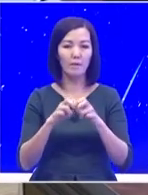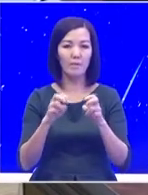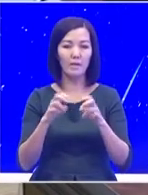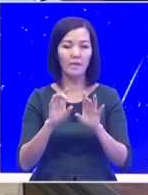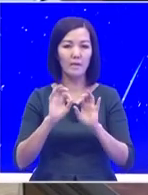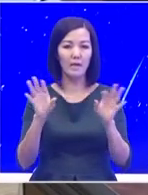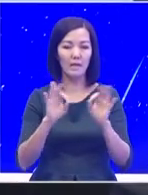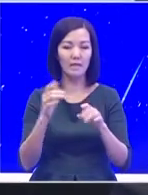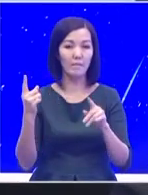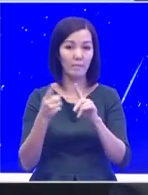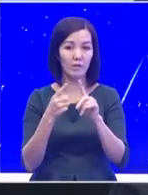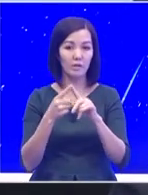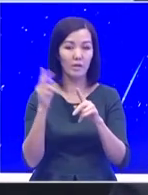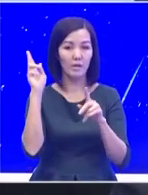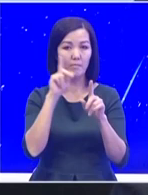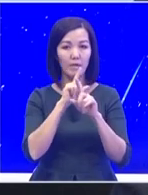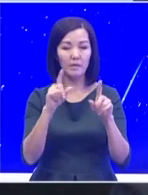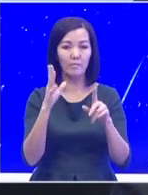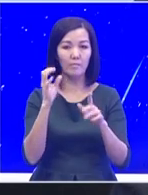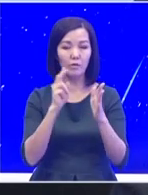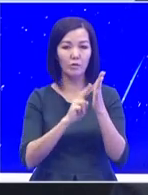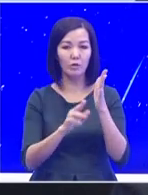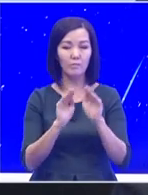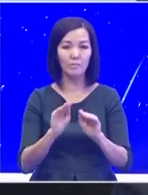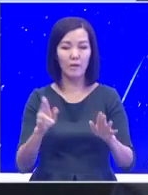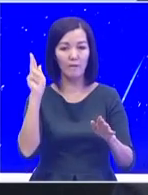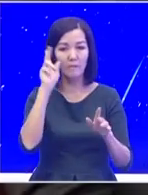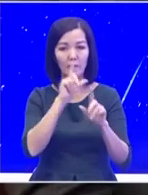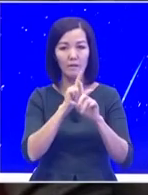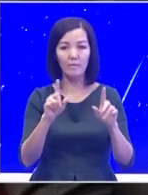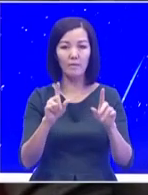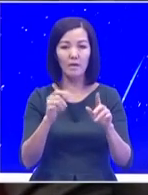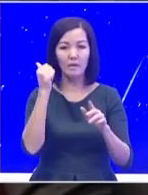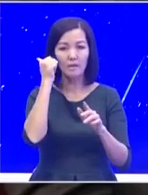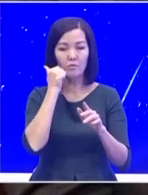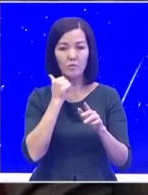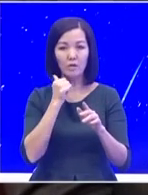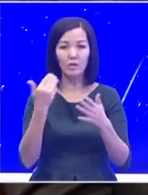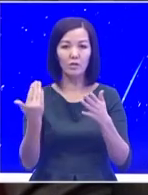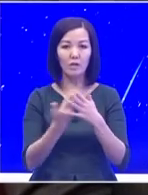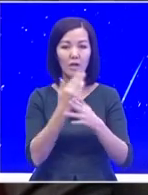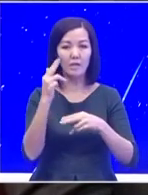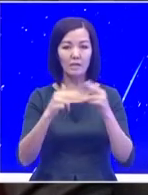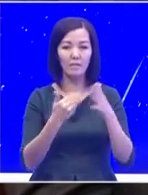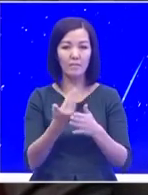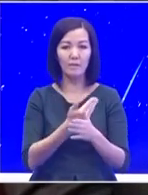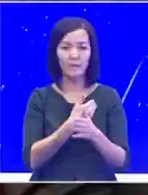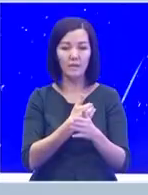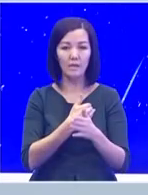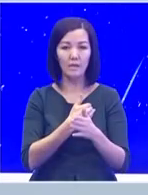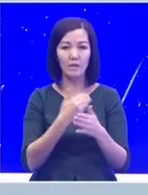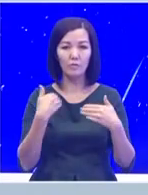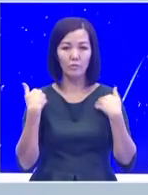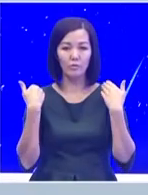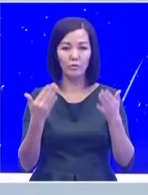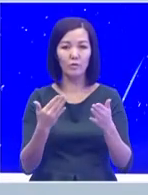келді. Алғашқысы мектеп жайы. 570 бала білім алып жатқан мекеме әбден тозыпты. Жаңасын салып берсе деген ниетте.